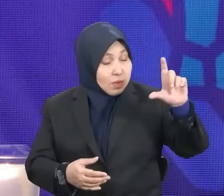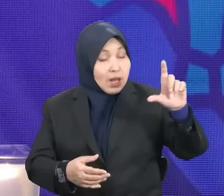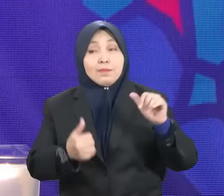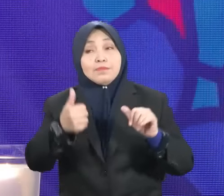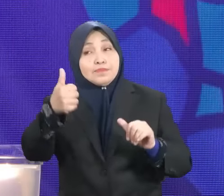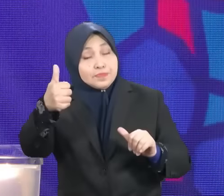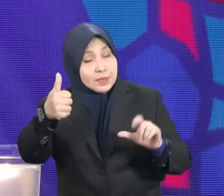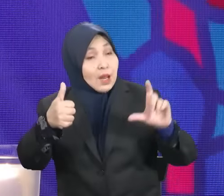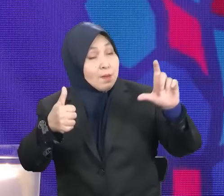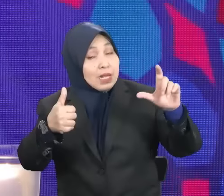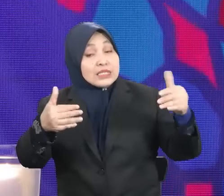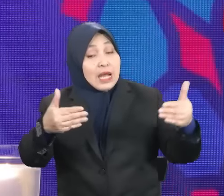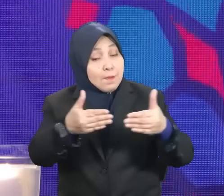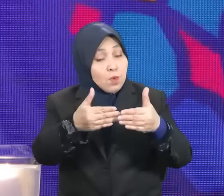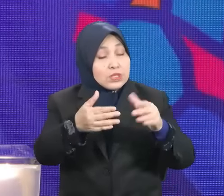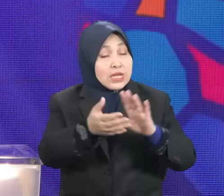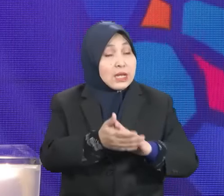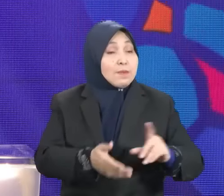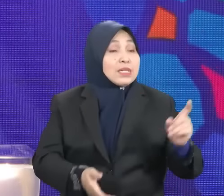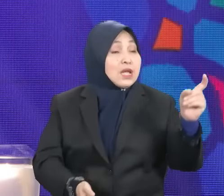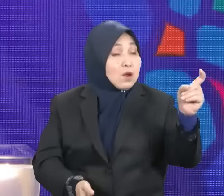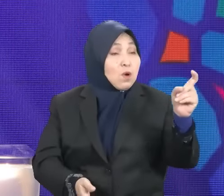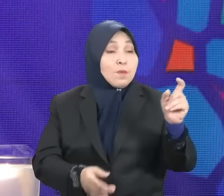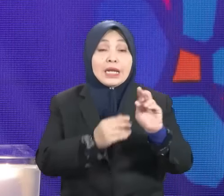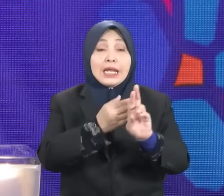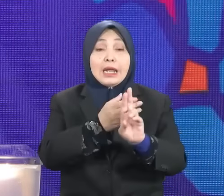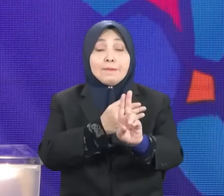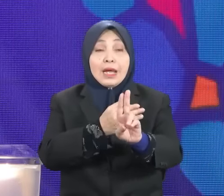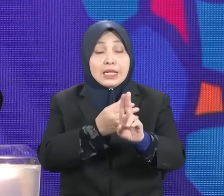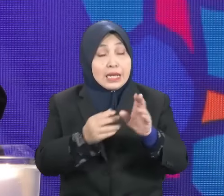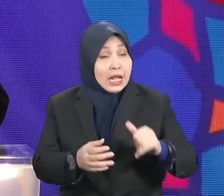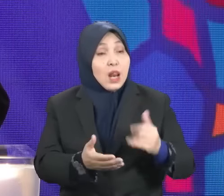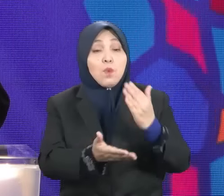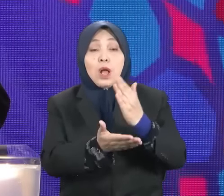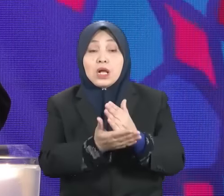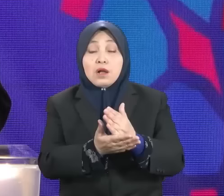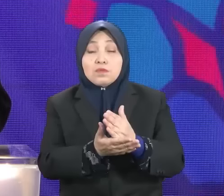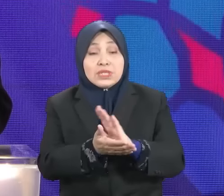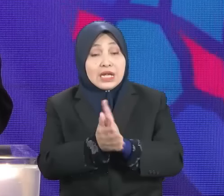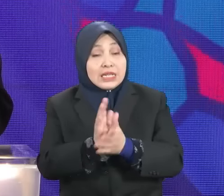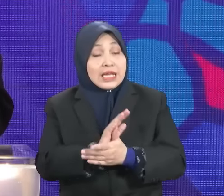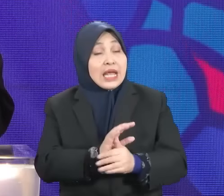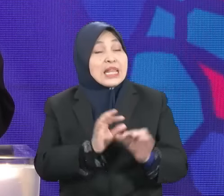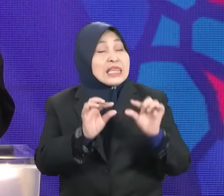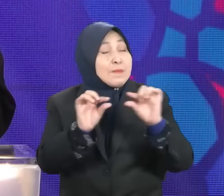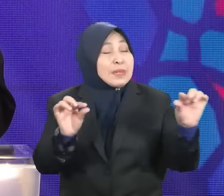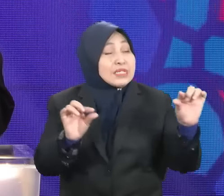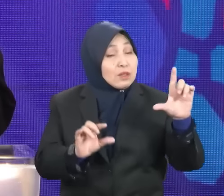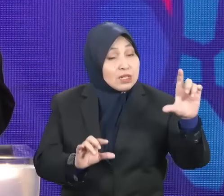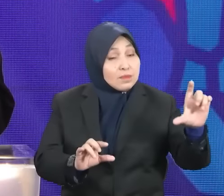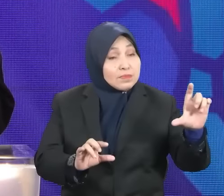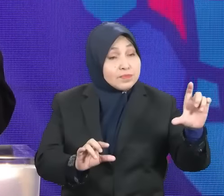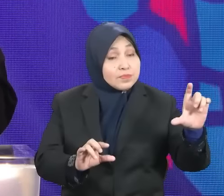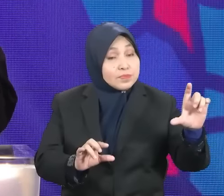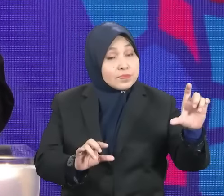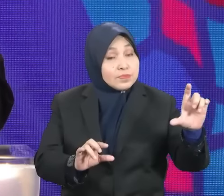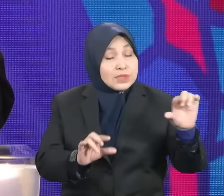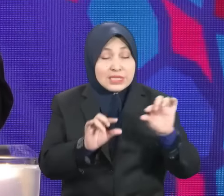tebal Kalau kamu jadi teman sebal tuh bagian depan kan kalau wakaf jadi nipis ke jadi tebal